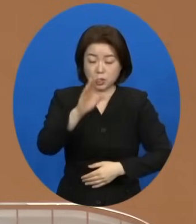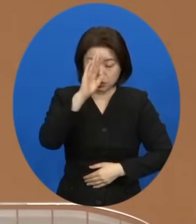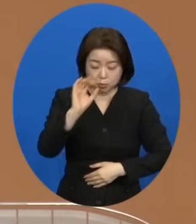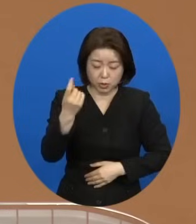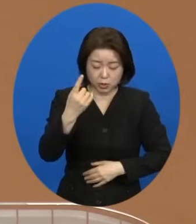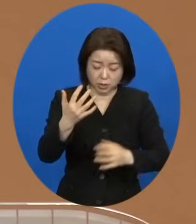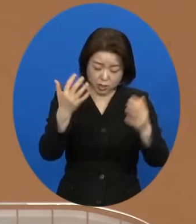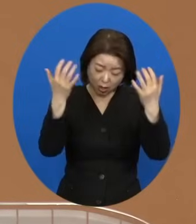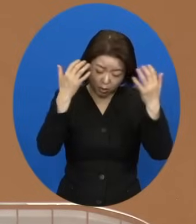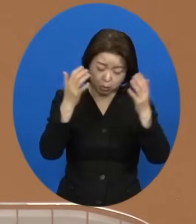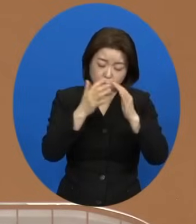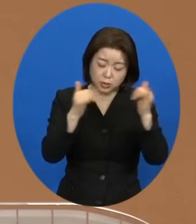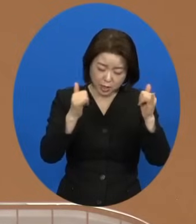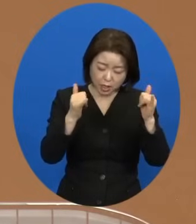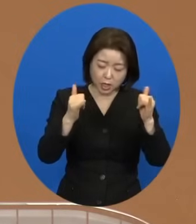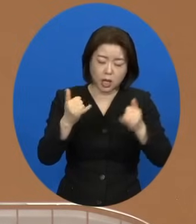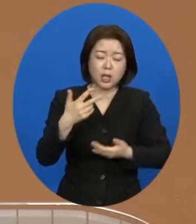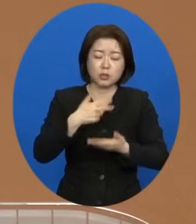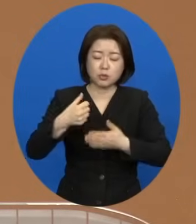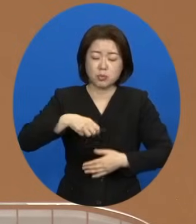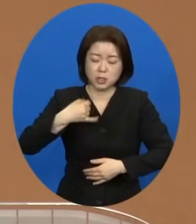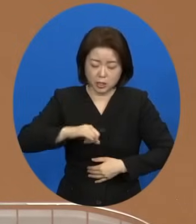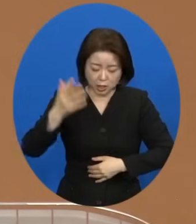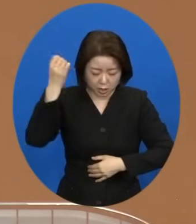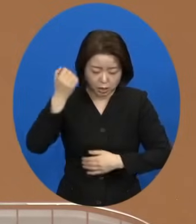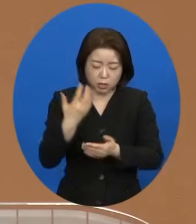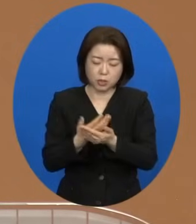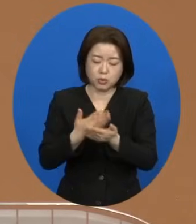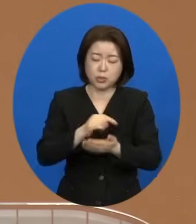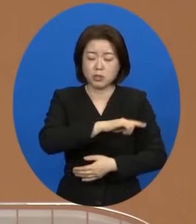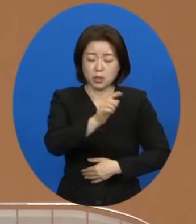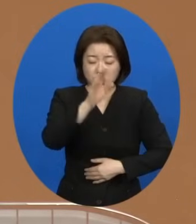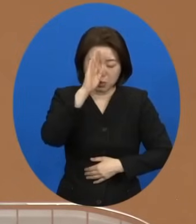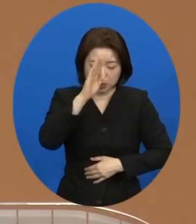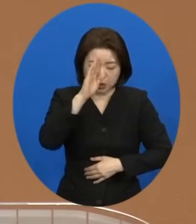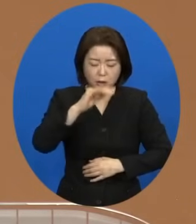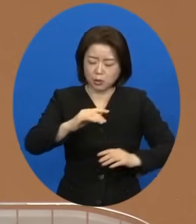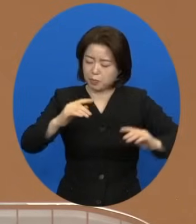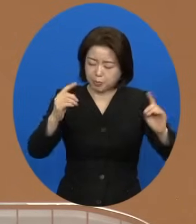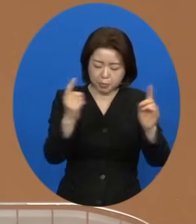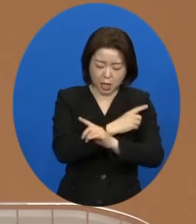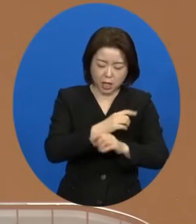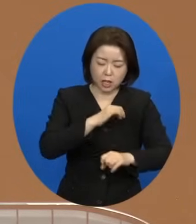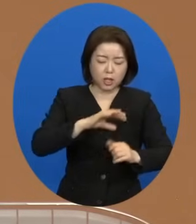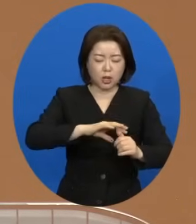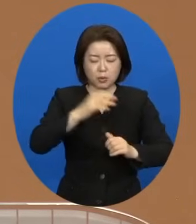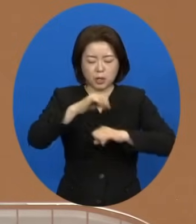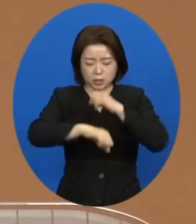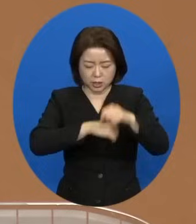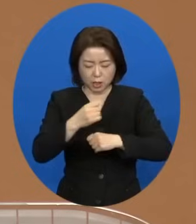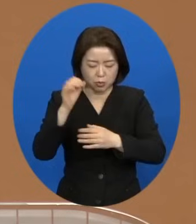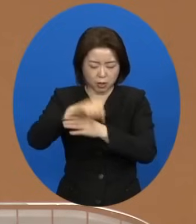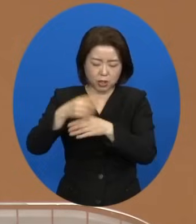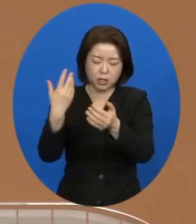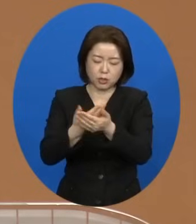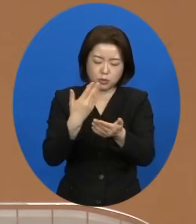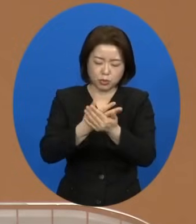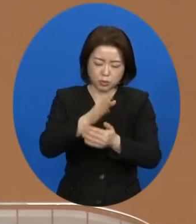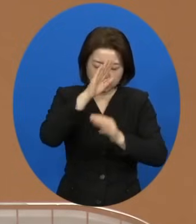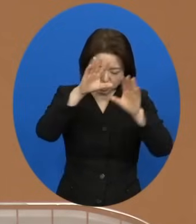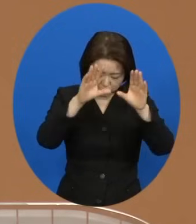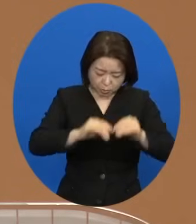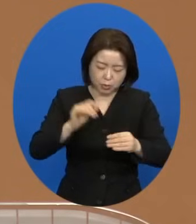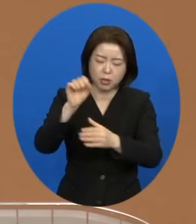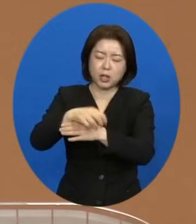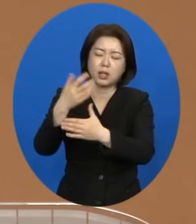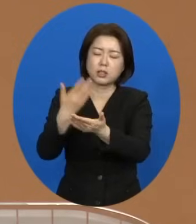고통 당하는 주의들을 기억하여 주시고 저희들의 질병에서 노인 받는 자유함을 허락 하여 주시고 치유를 허락하여